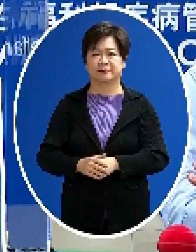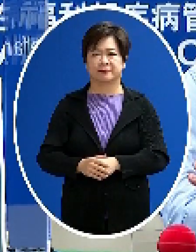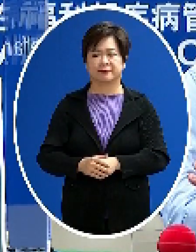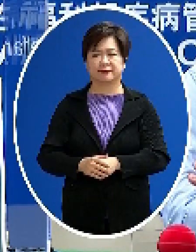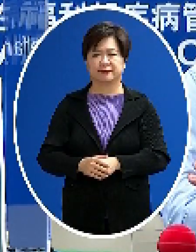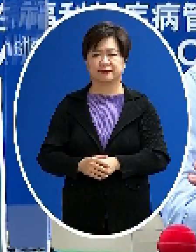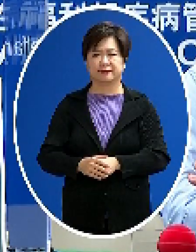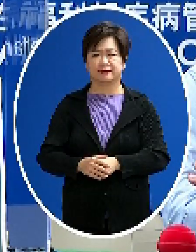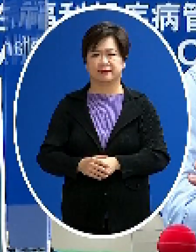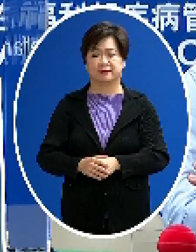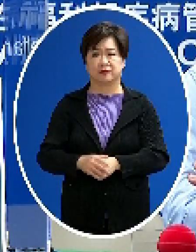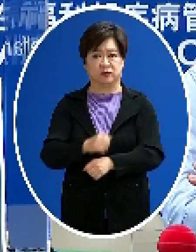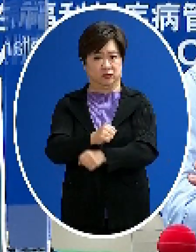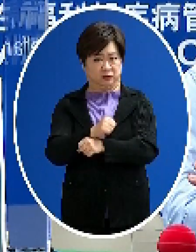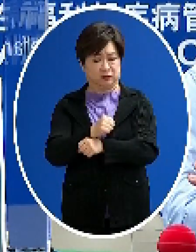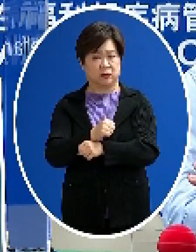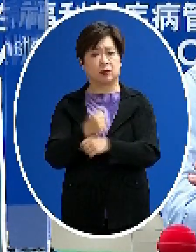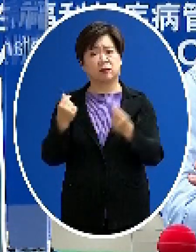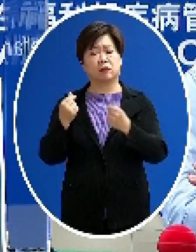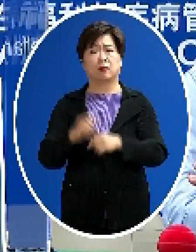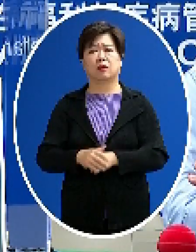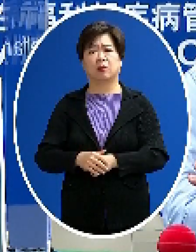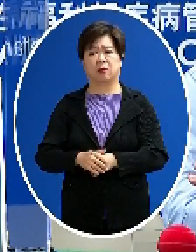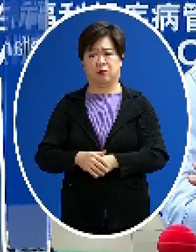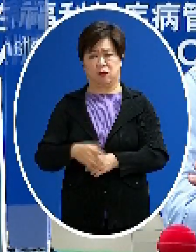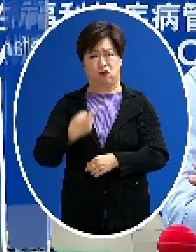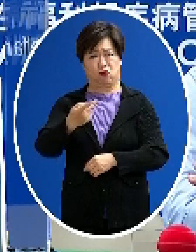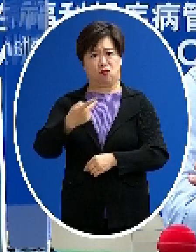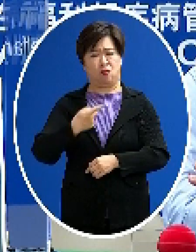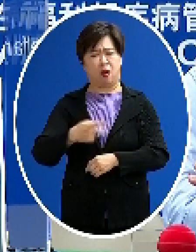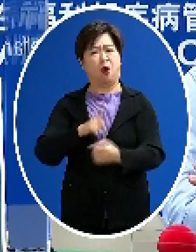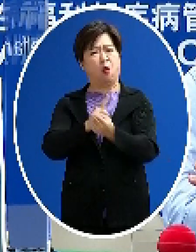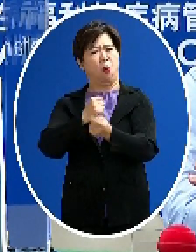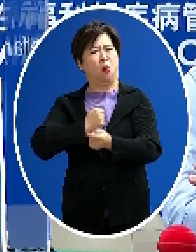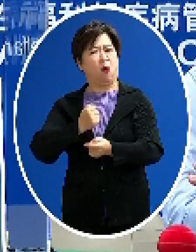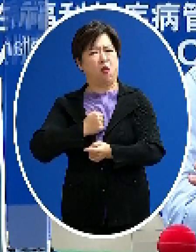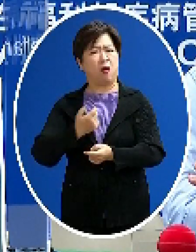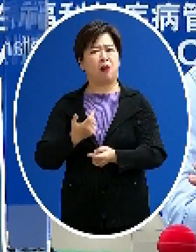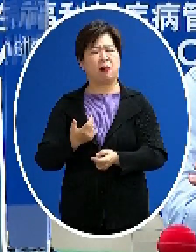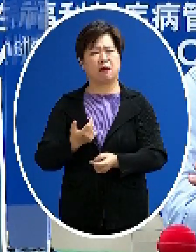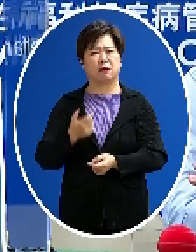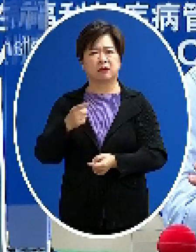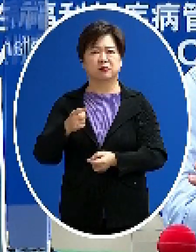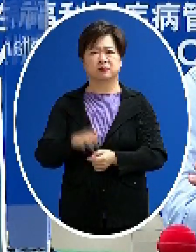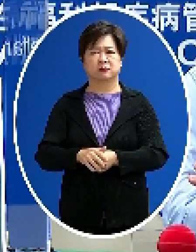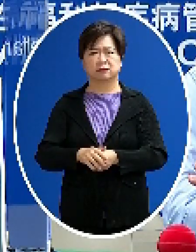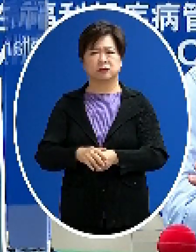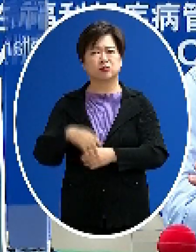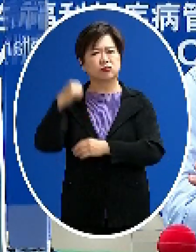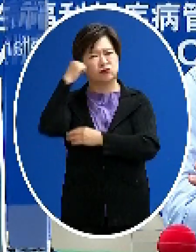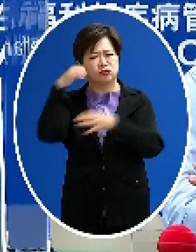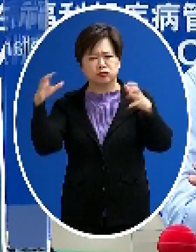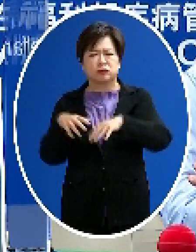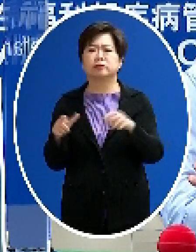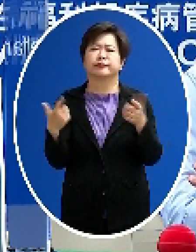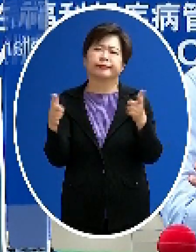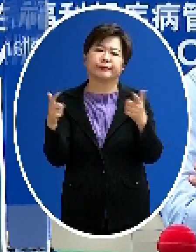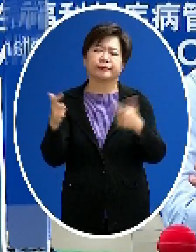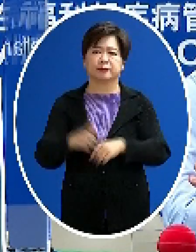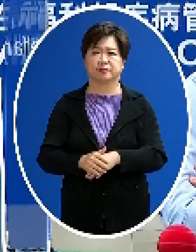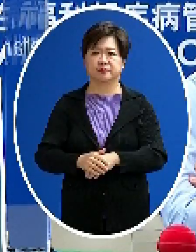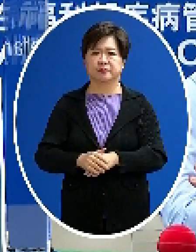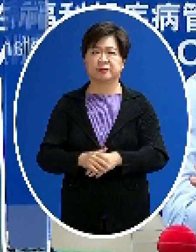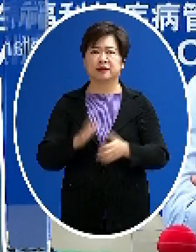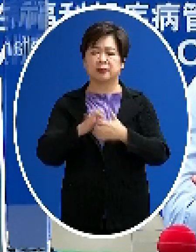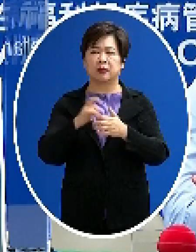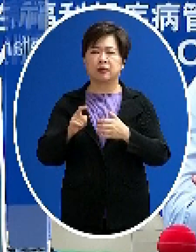是有隔离。譬如我们两个是不认识，哈，不是不认识的，当然是认识，但是没有同住，哈，那可能就一个吃